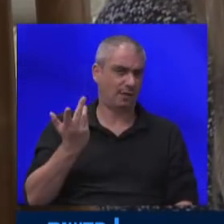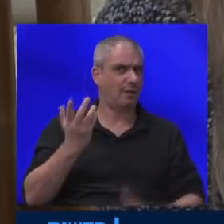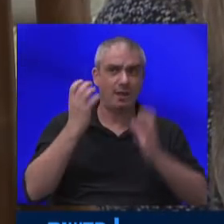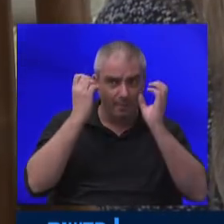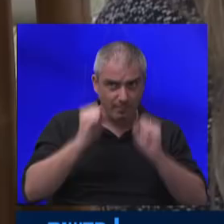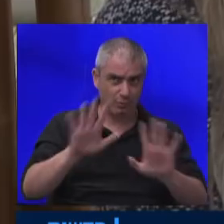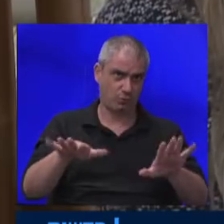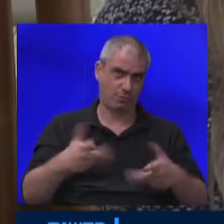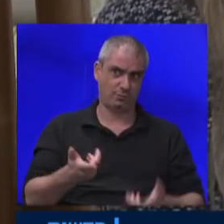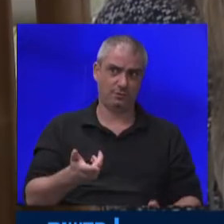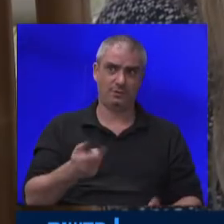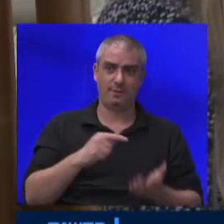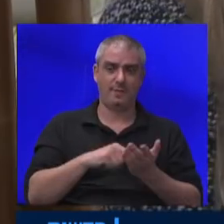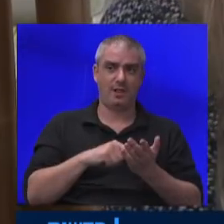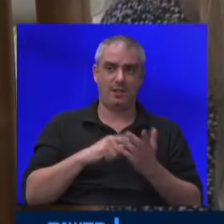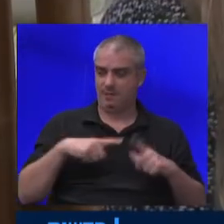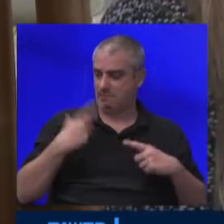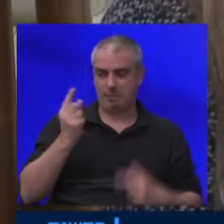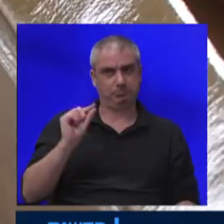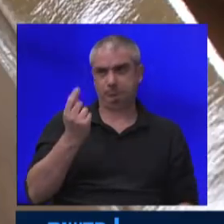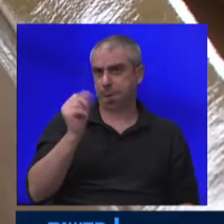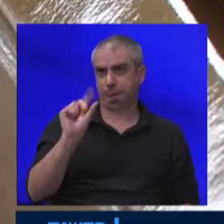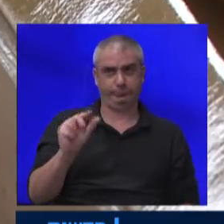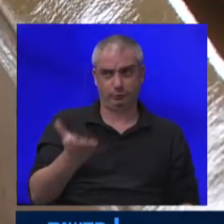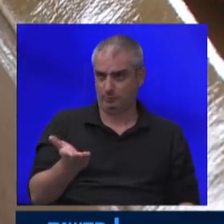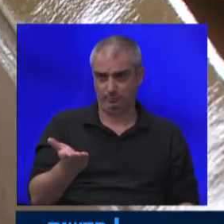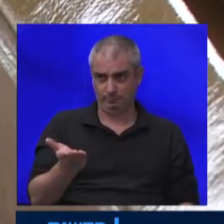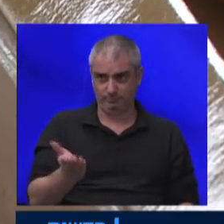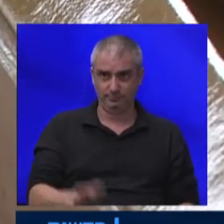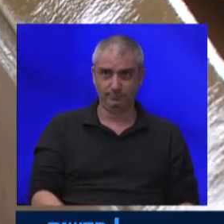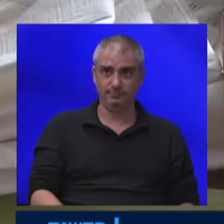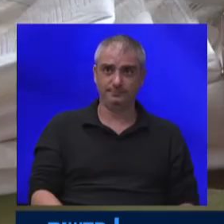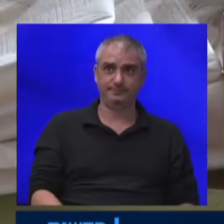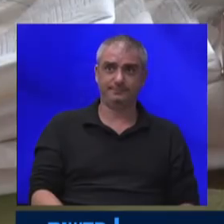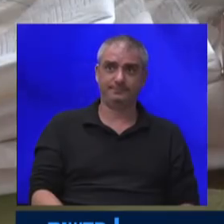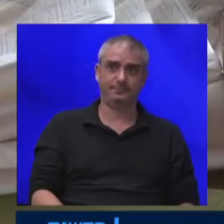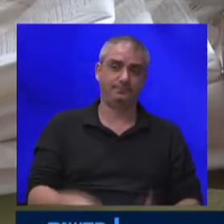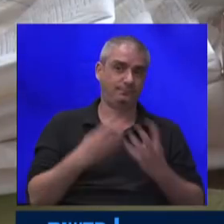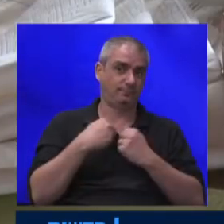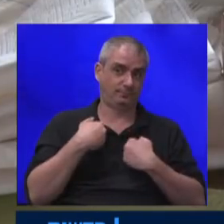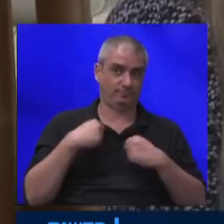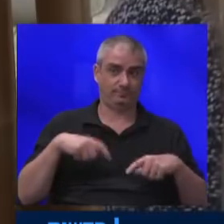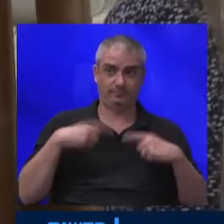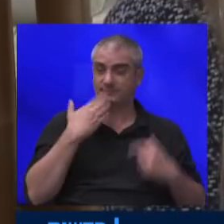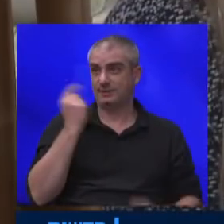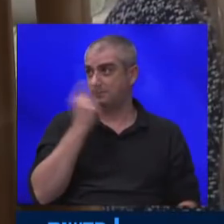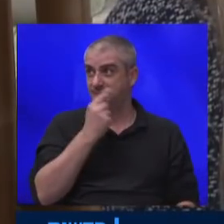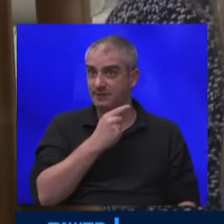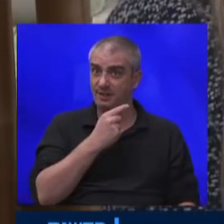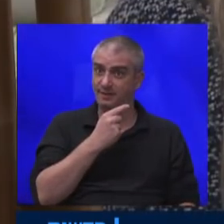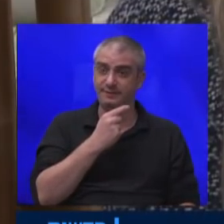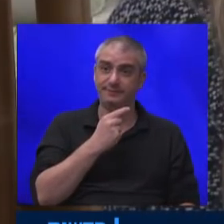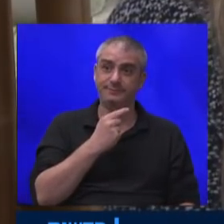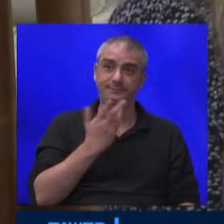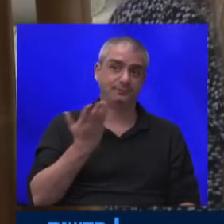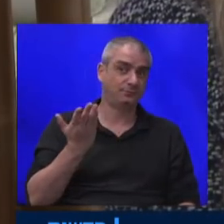cost of life is not so expensive, and my family who decide to live in Israel, I know that it